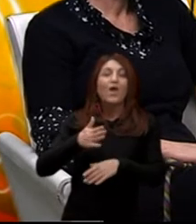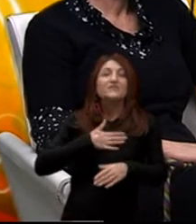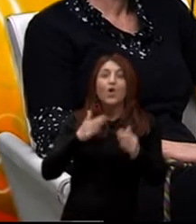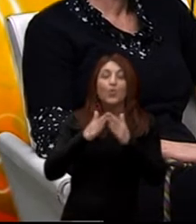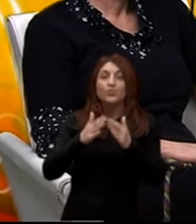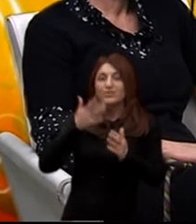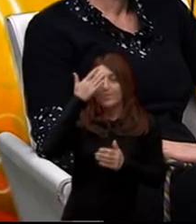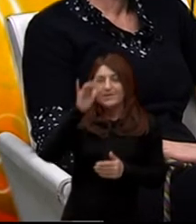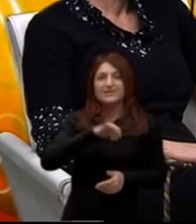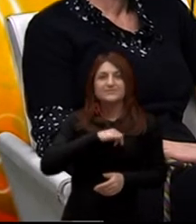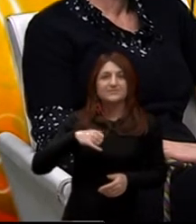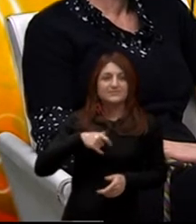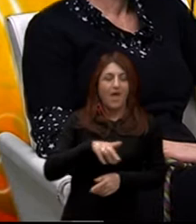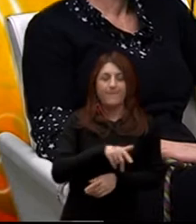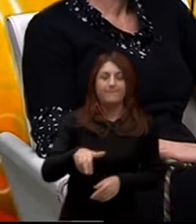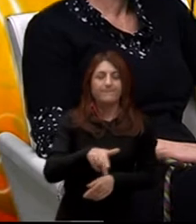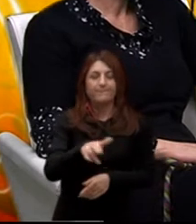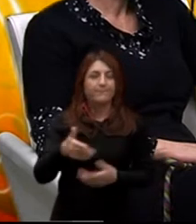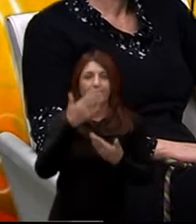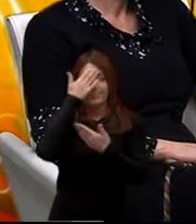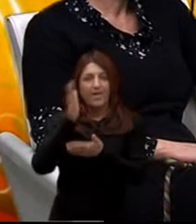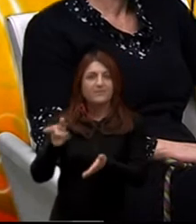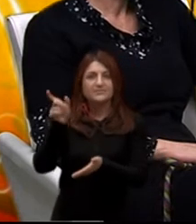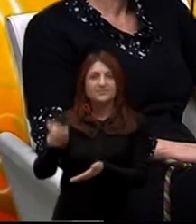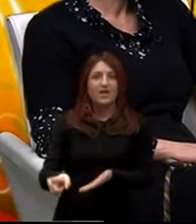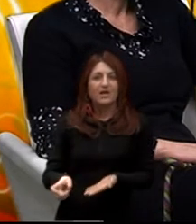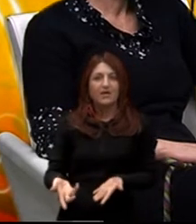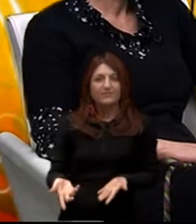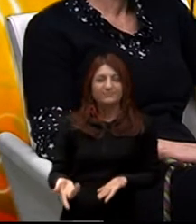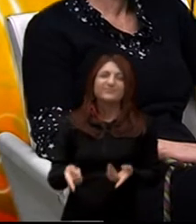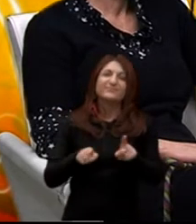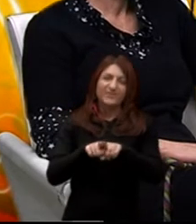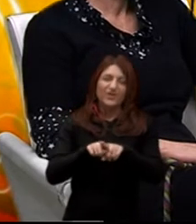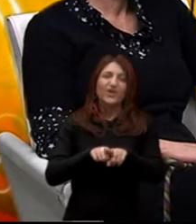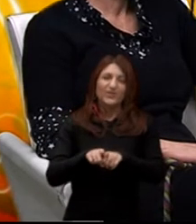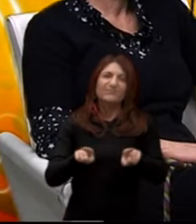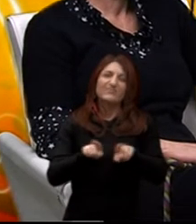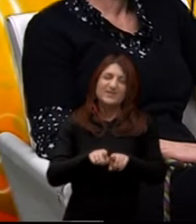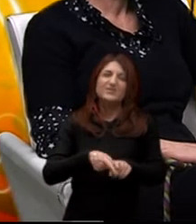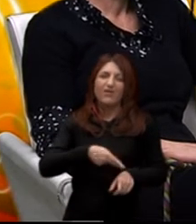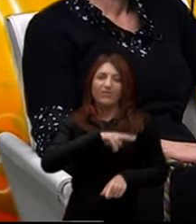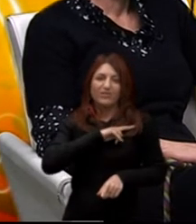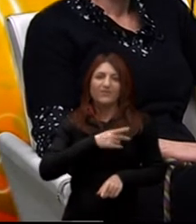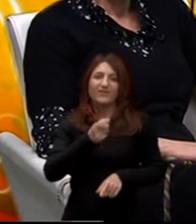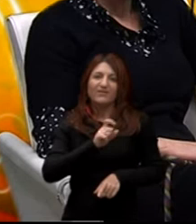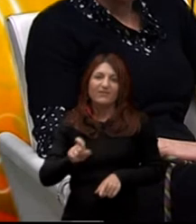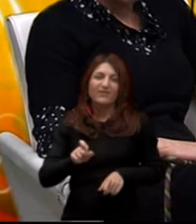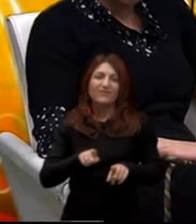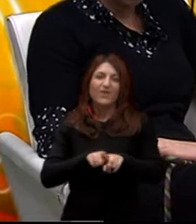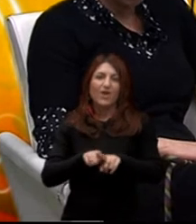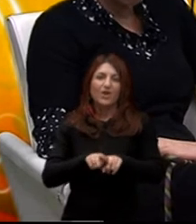vlastitoj kući. Tako da tu i roditelji snose dio odgovornosti, jer još uvijek kod